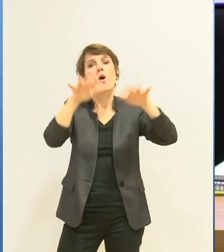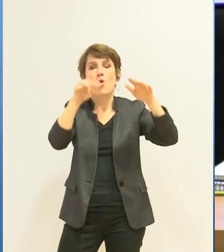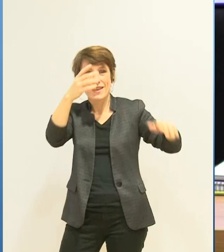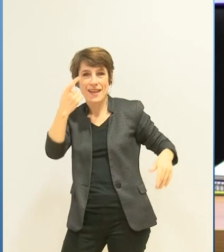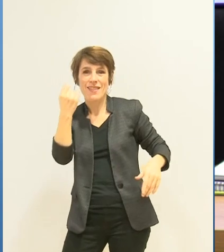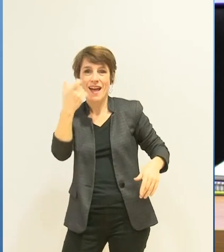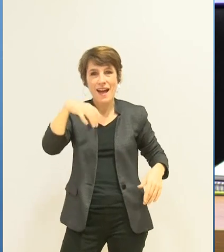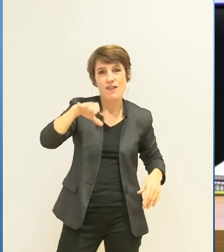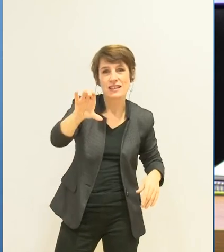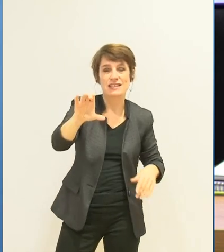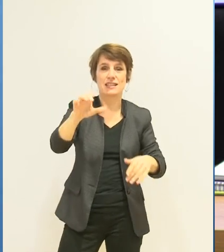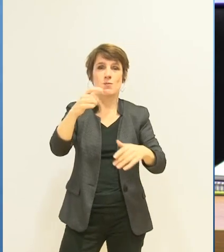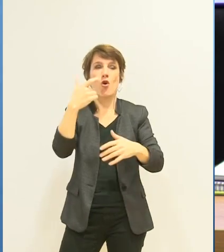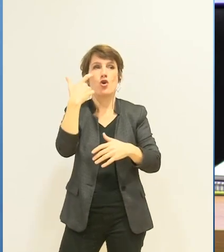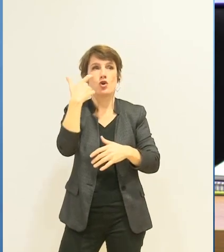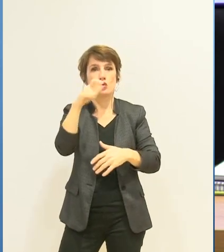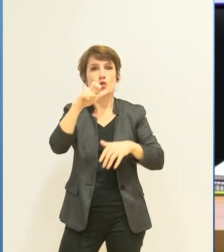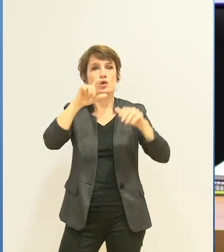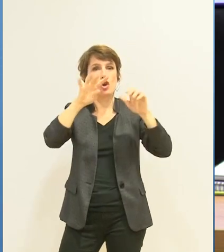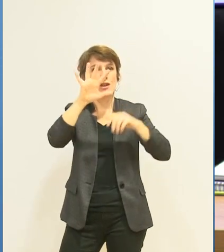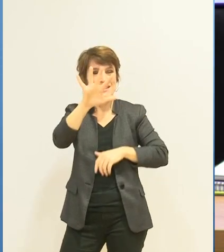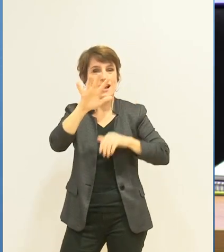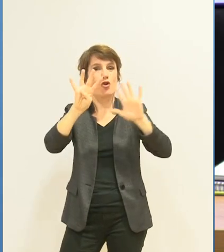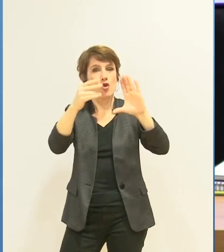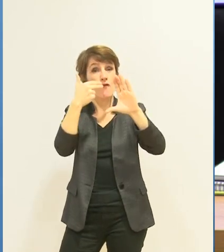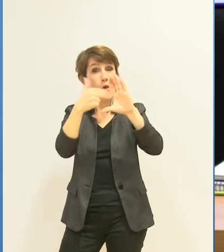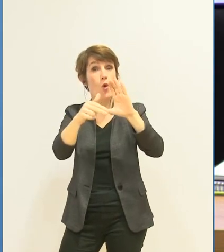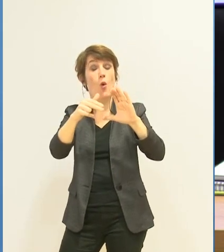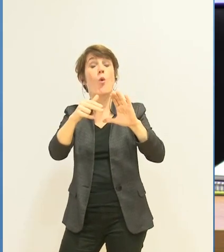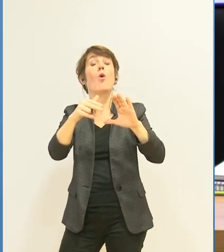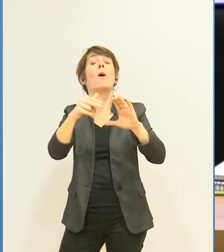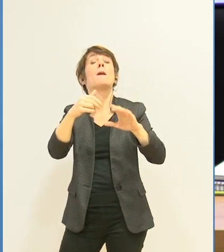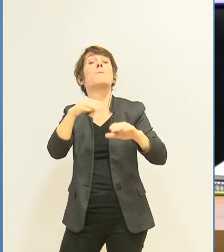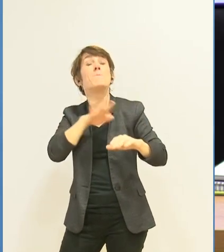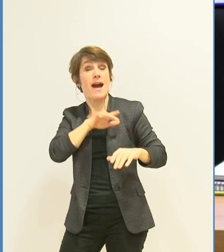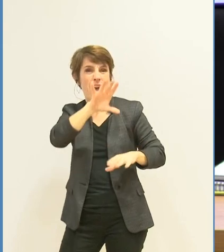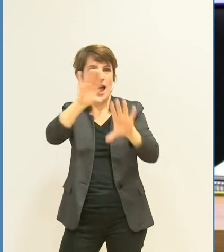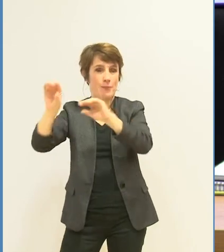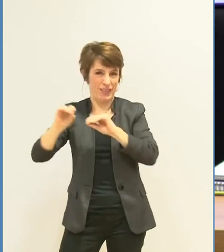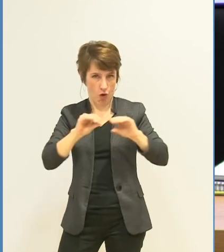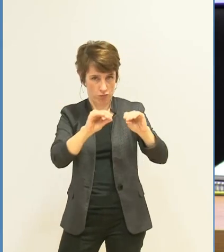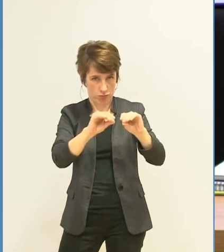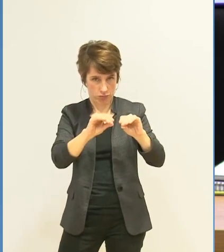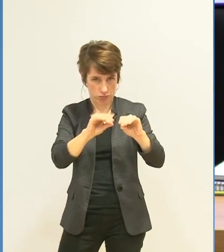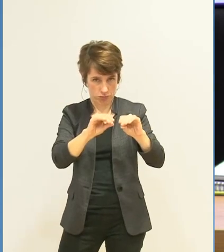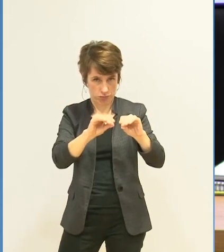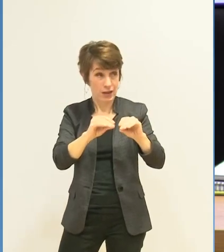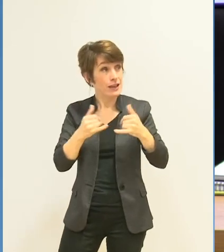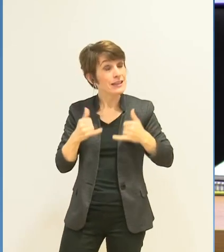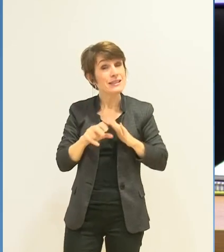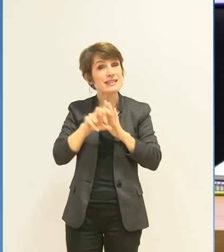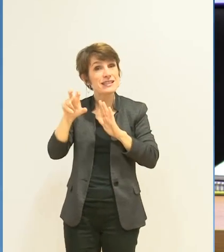259 euros par habitant 259 euros par habitant grenoble notre budget